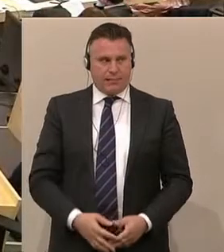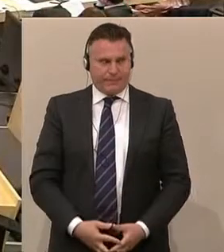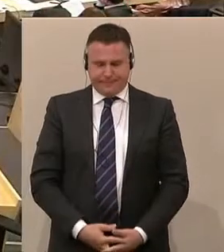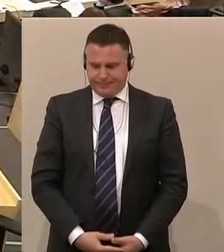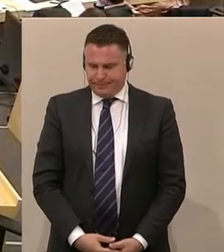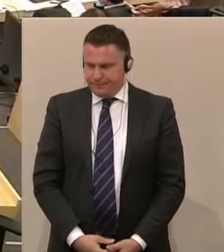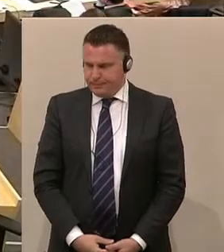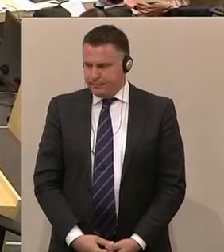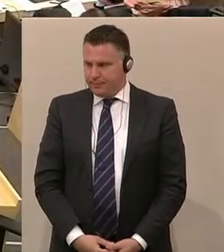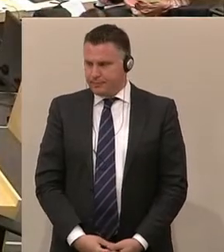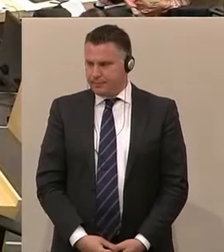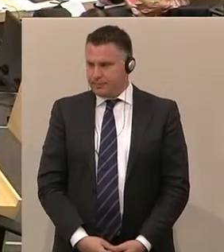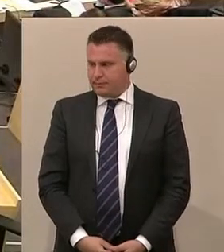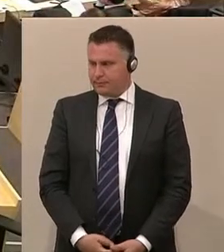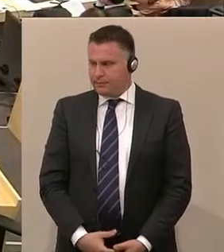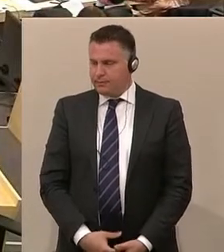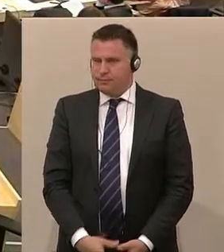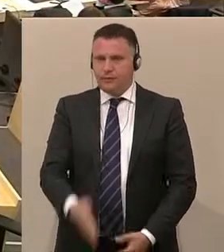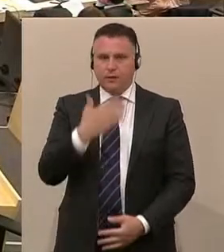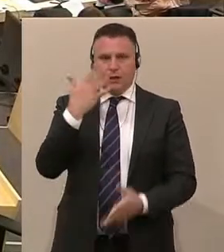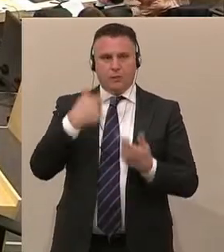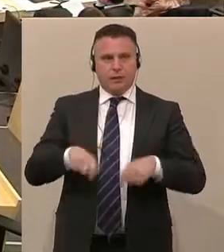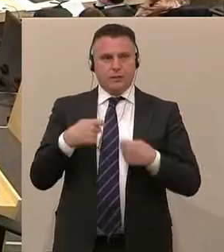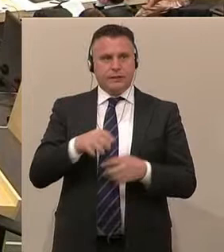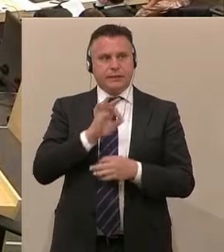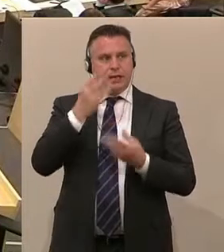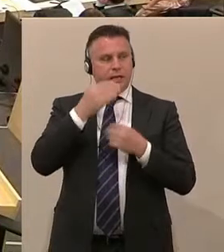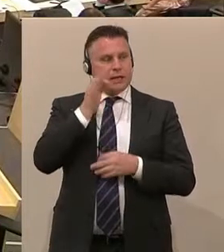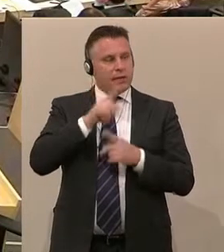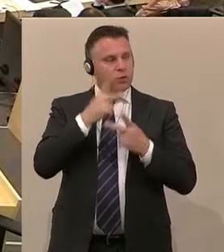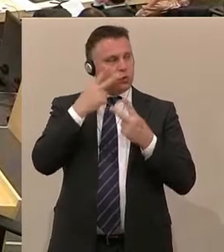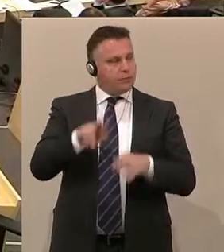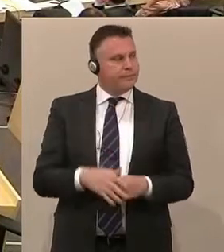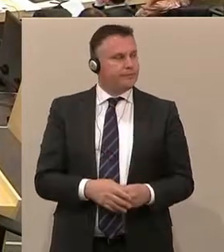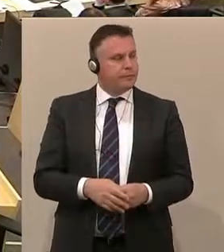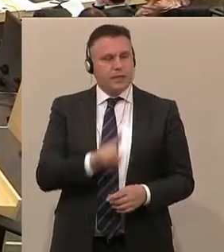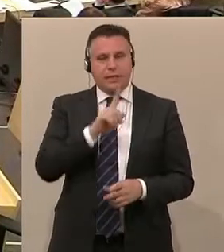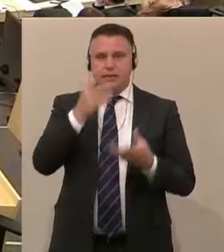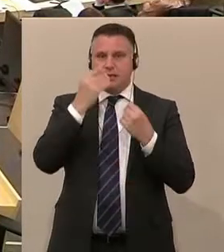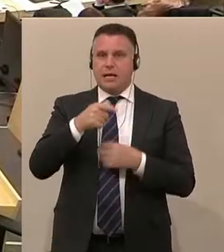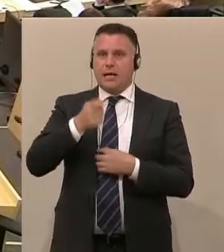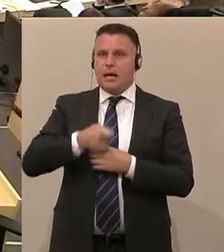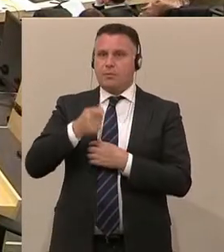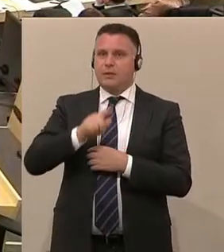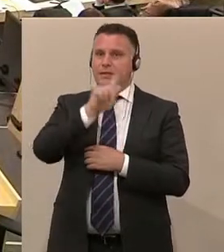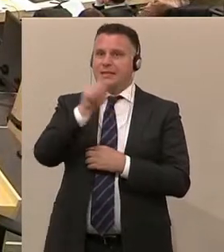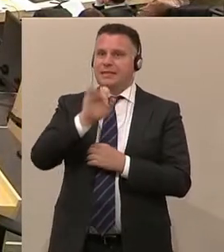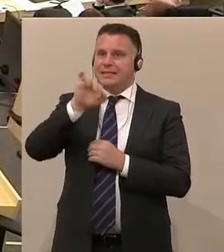Kulturminister Gernot Blümel ist jetzt am Wort. Danke, Präsident, meine sehr geehrten Damen und Herren. Sehr geehrter Herr Abgeordneter